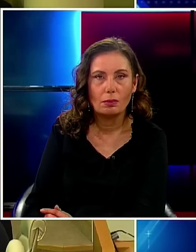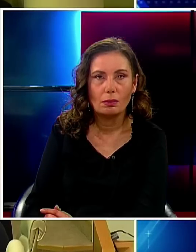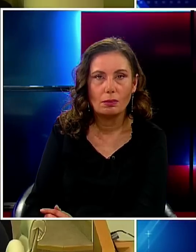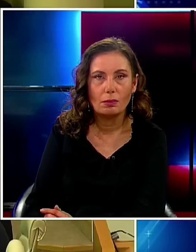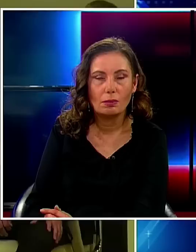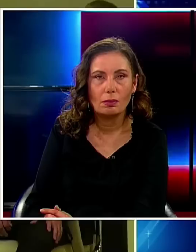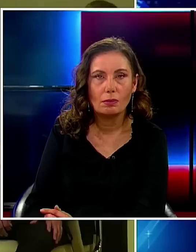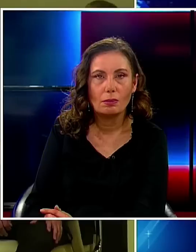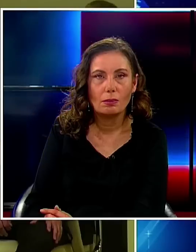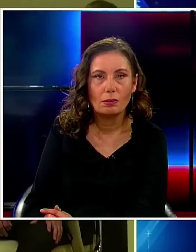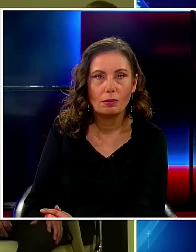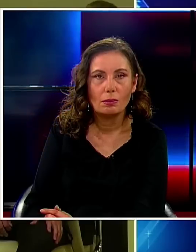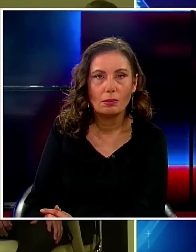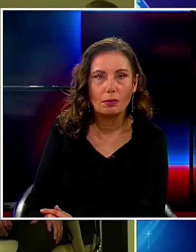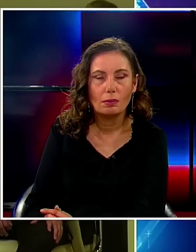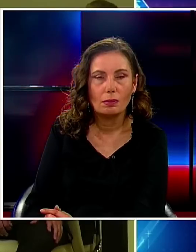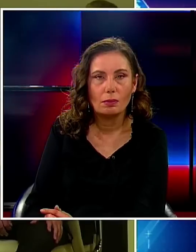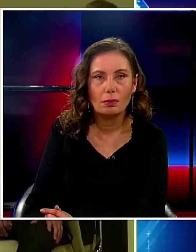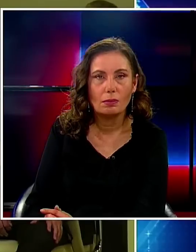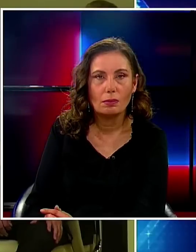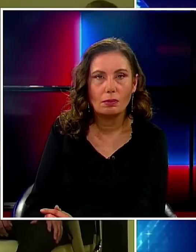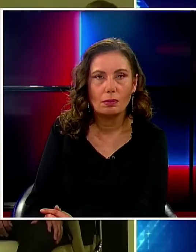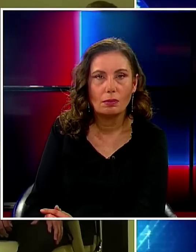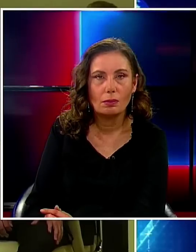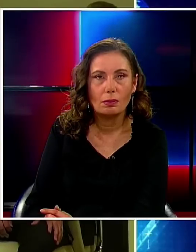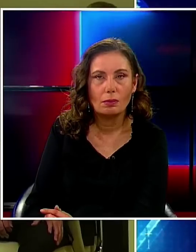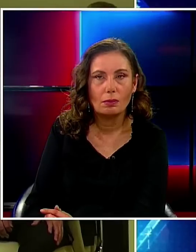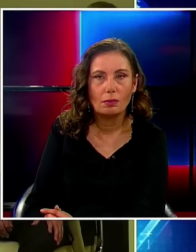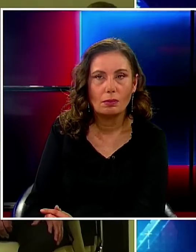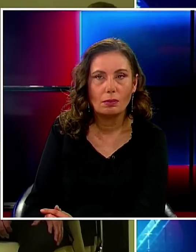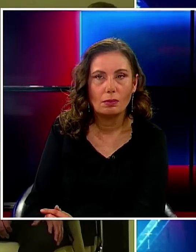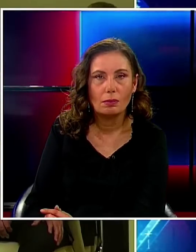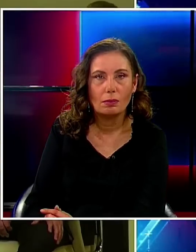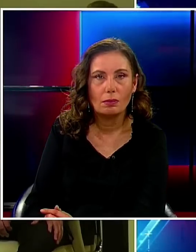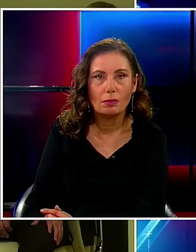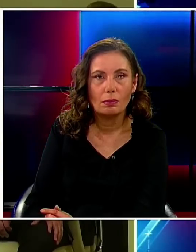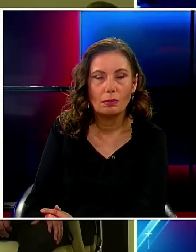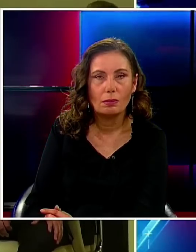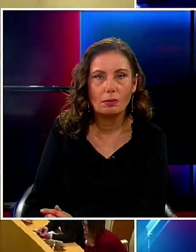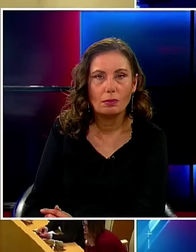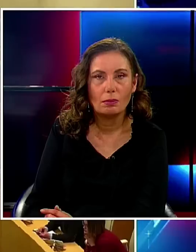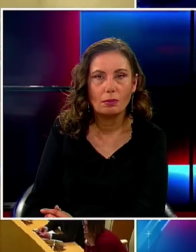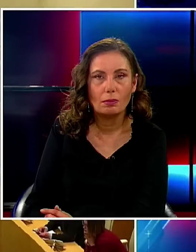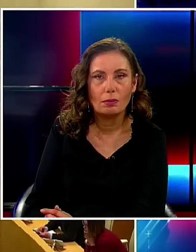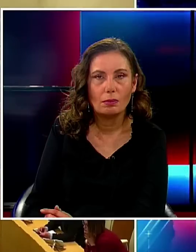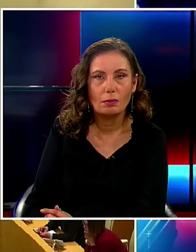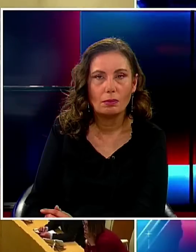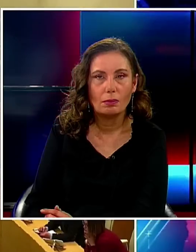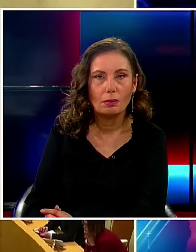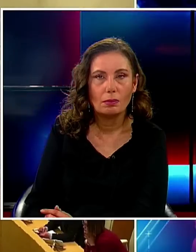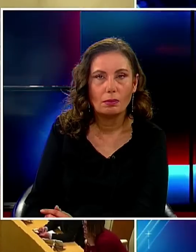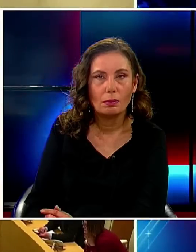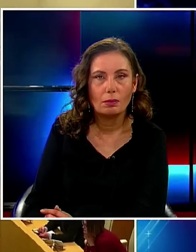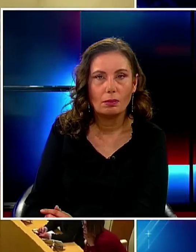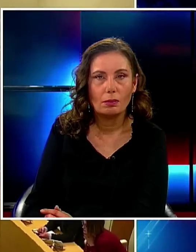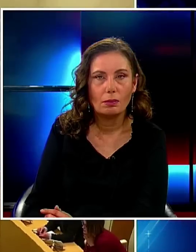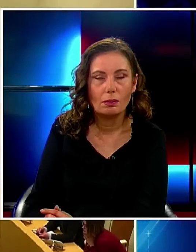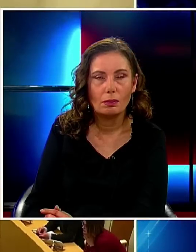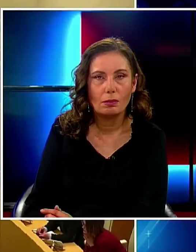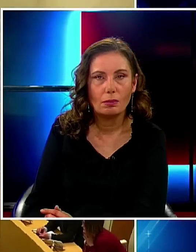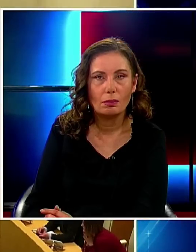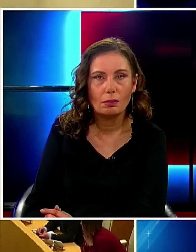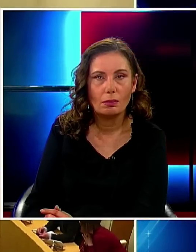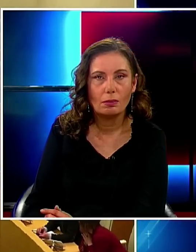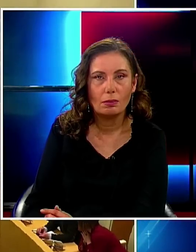ჩემი აზრით გარდატეხის მომენტი იყო მაინც პარლამენტში, იმიტომ რომ სიმართლე რომ გითხრათ, მე ცოტა